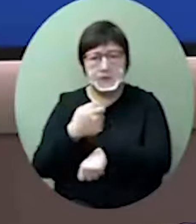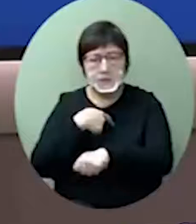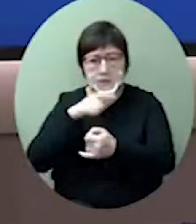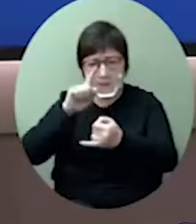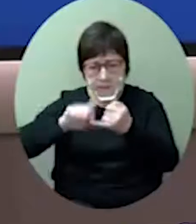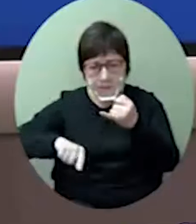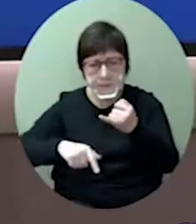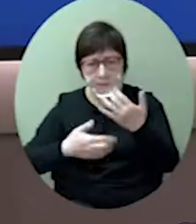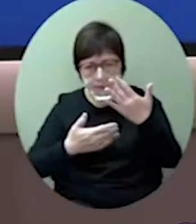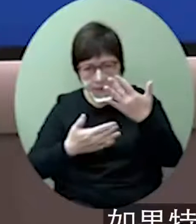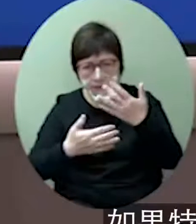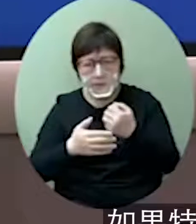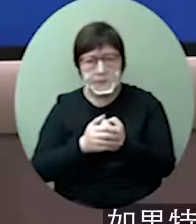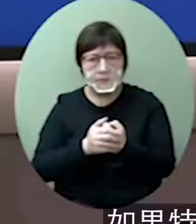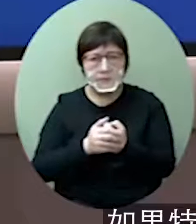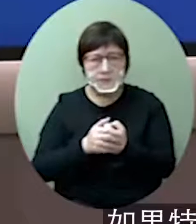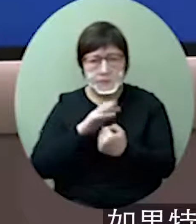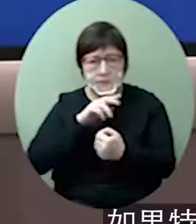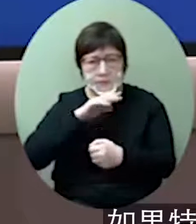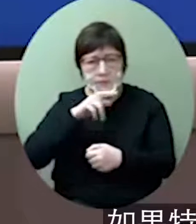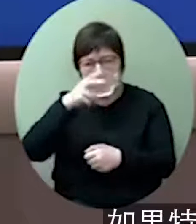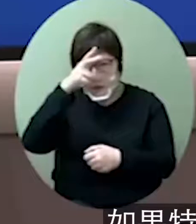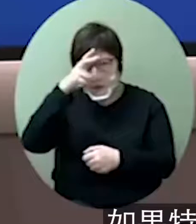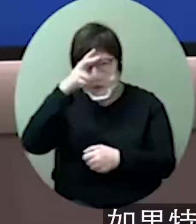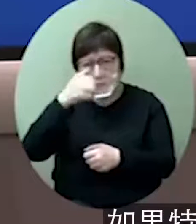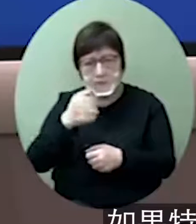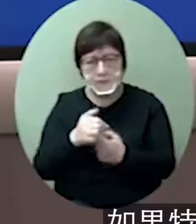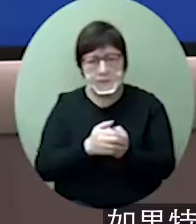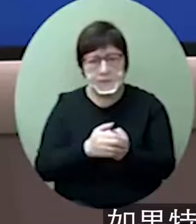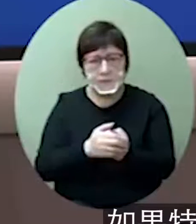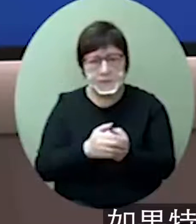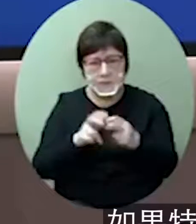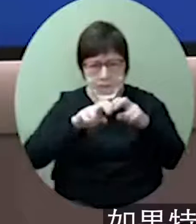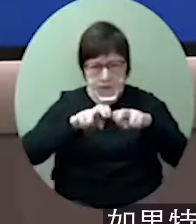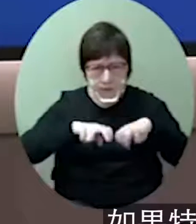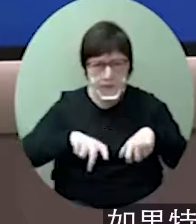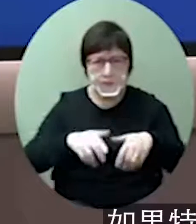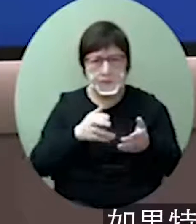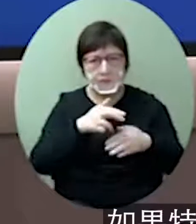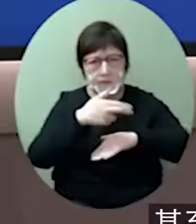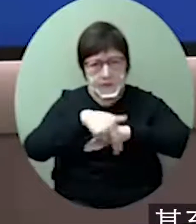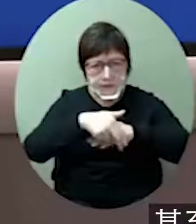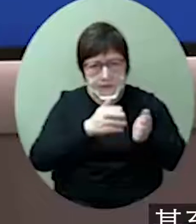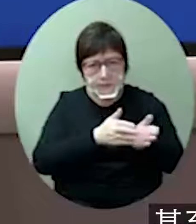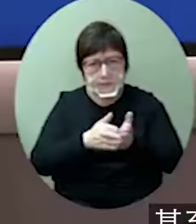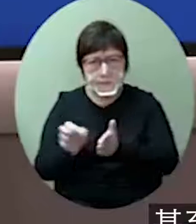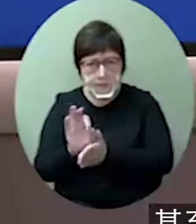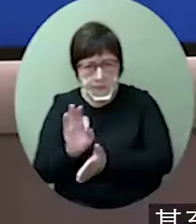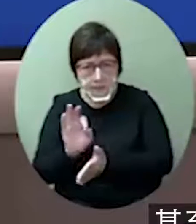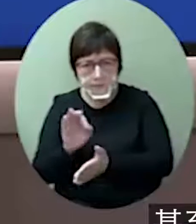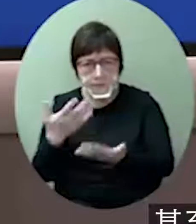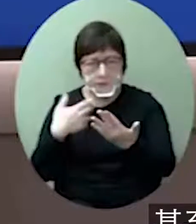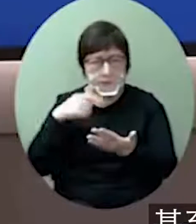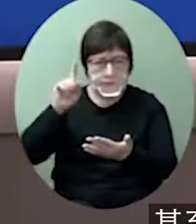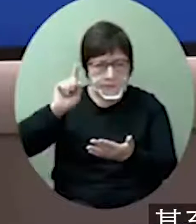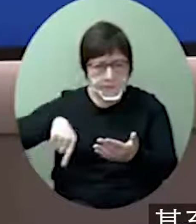果，是要做。但是如果特區政府冇做過足夠的細化同埋詳細嘅規劃，甚至佢動員